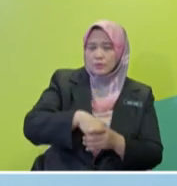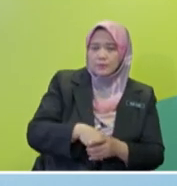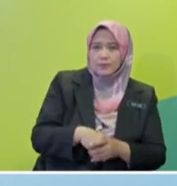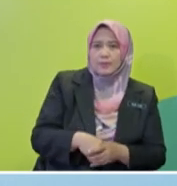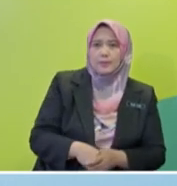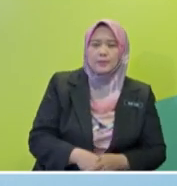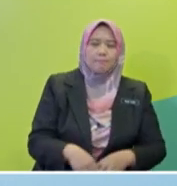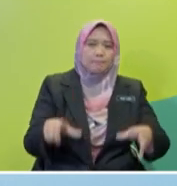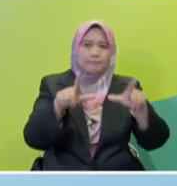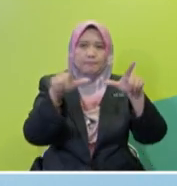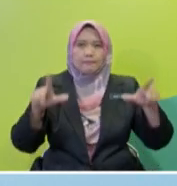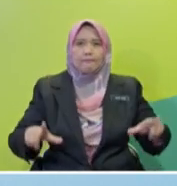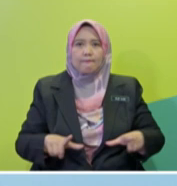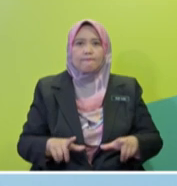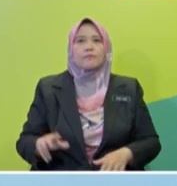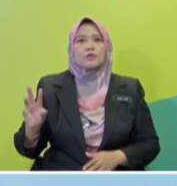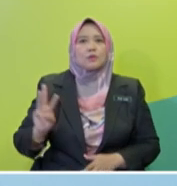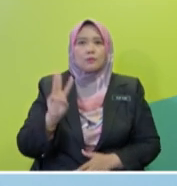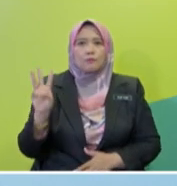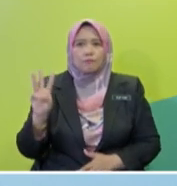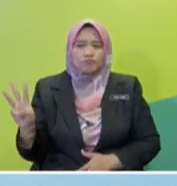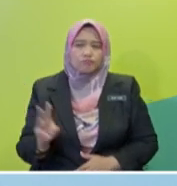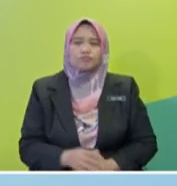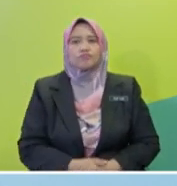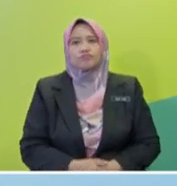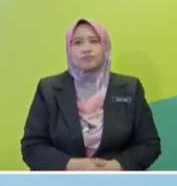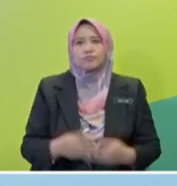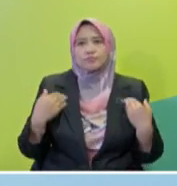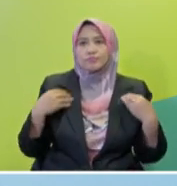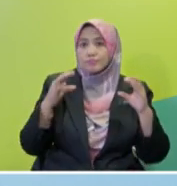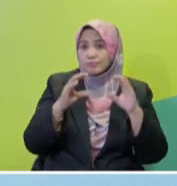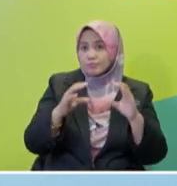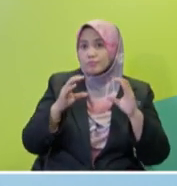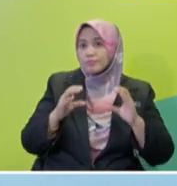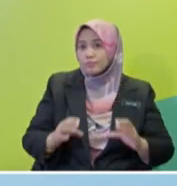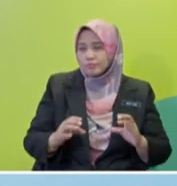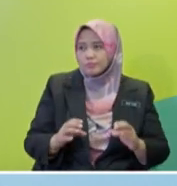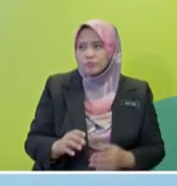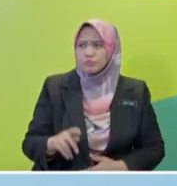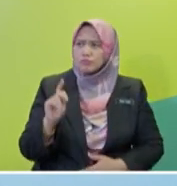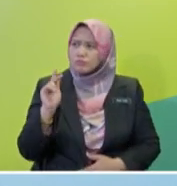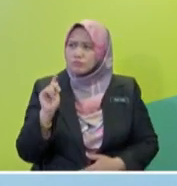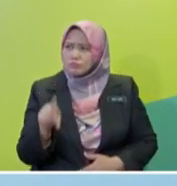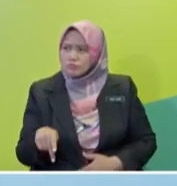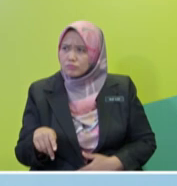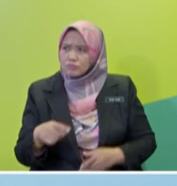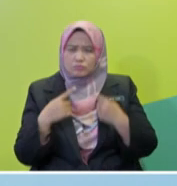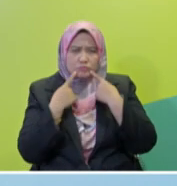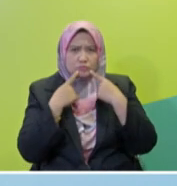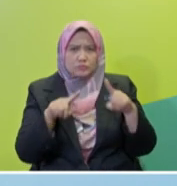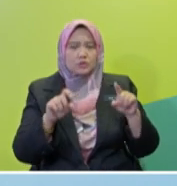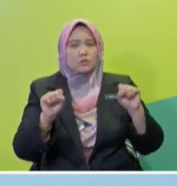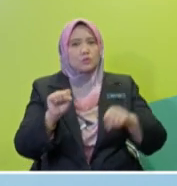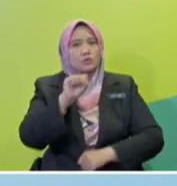ada beberapa panduan untuk kita melakal papan dan ini adalah persoalan yang perlu dijawab semasa kita hendak